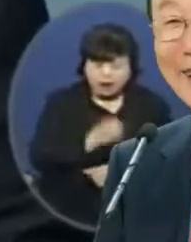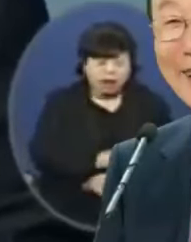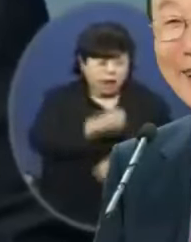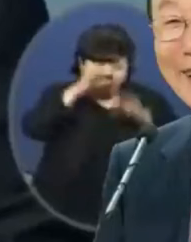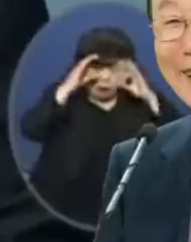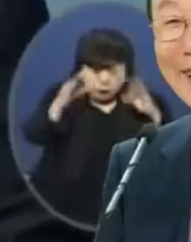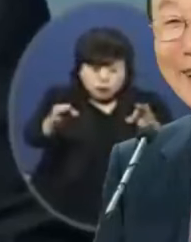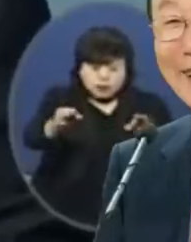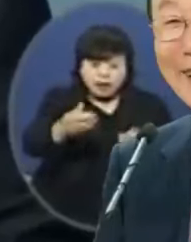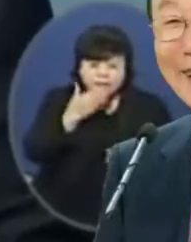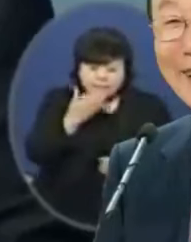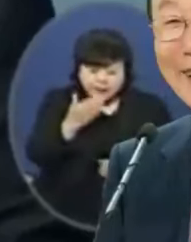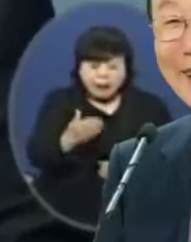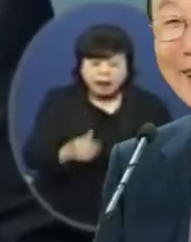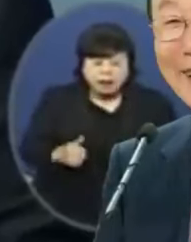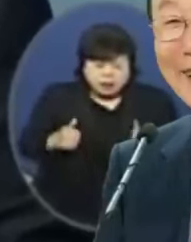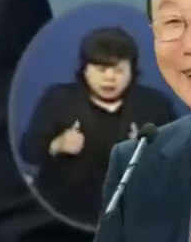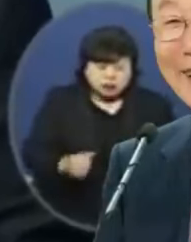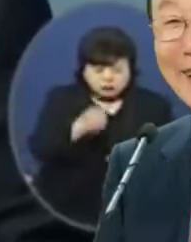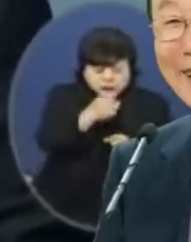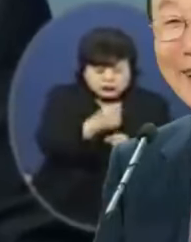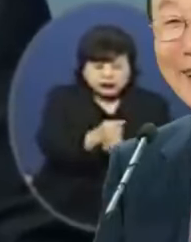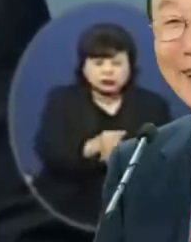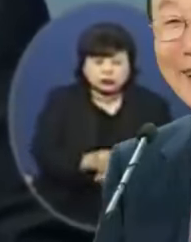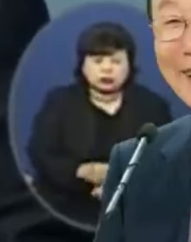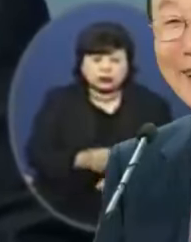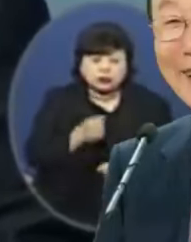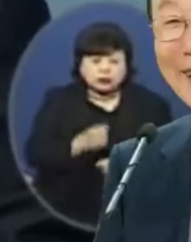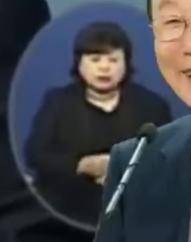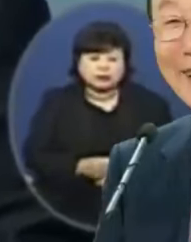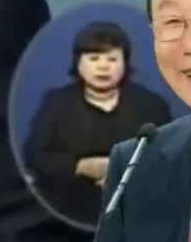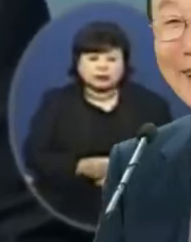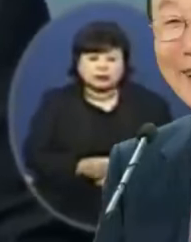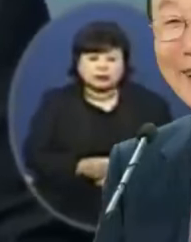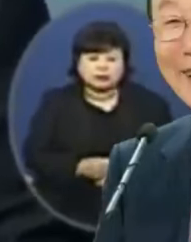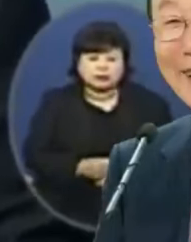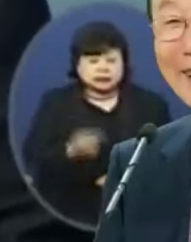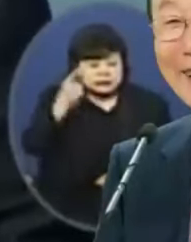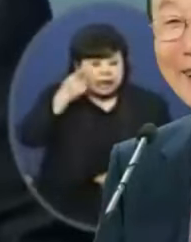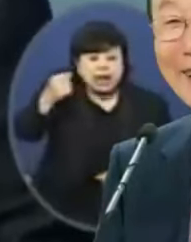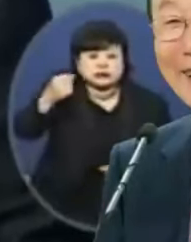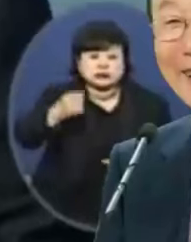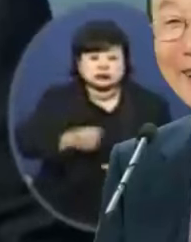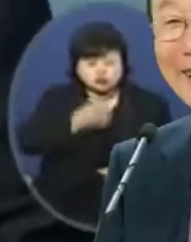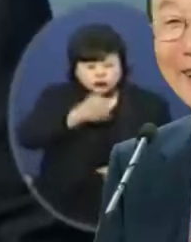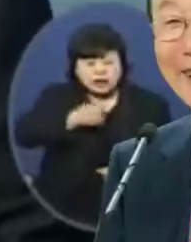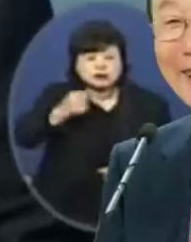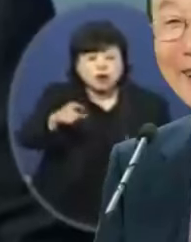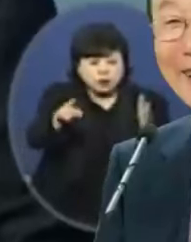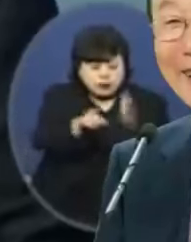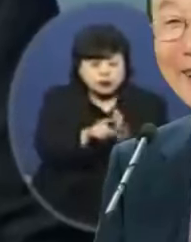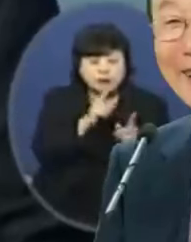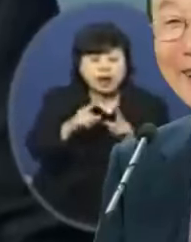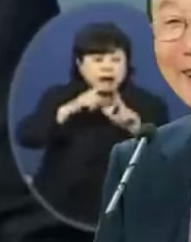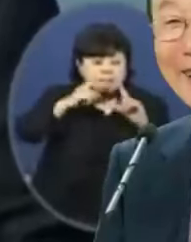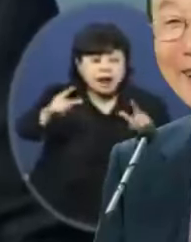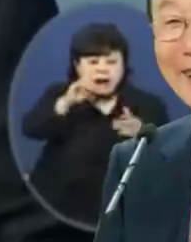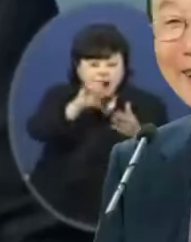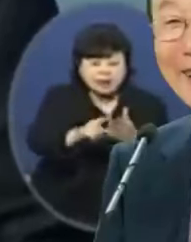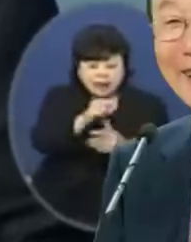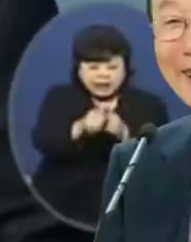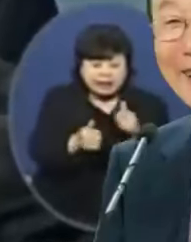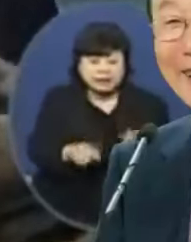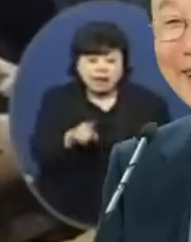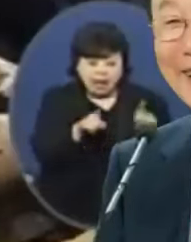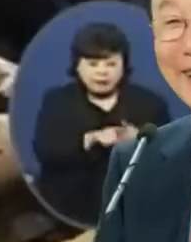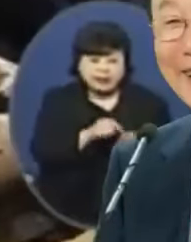해보자, 긍정적이고 적극적이고 창조적이고 생산적인 생각을 하고 꿈을 꾸고 믿고 말하고 나가면 하나님이